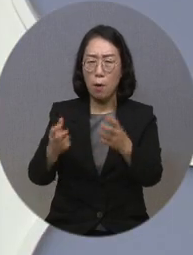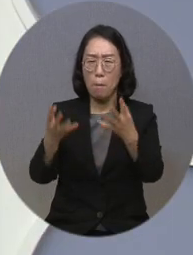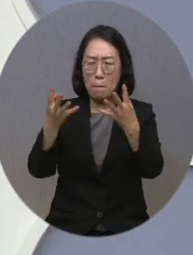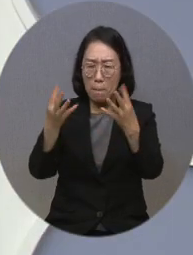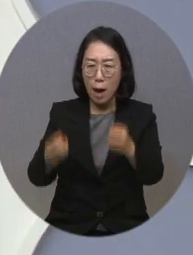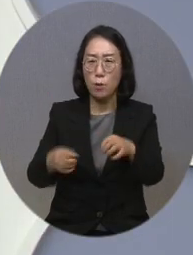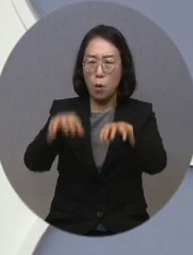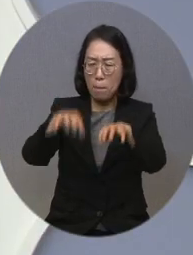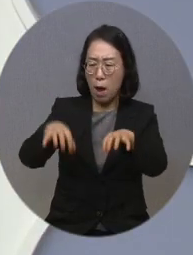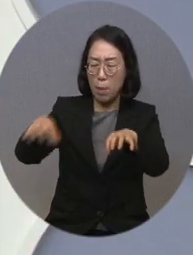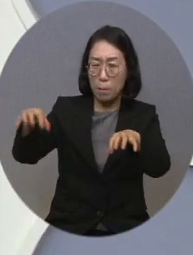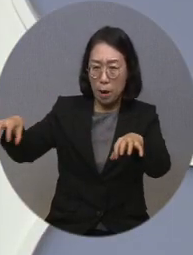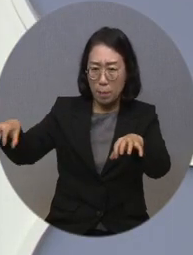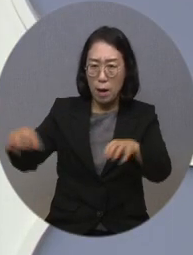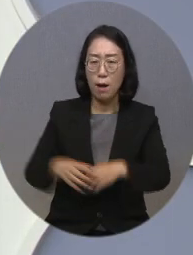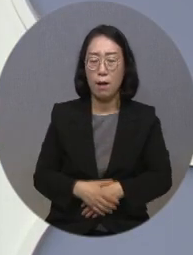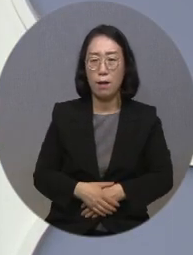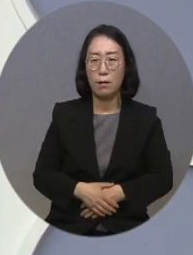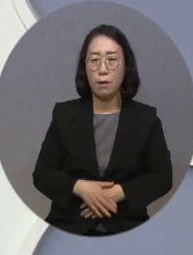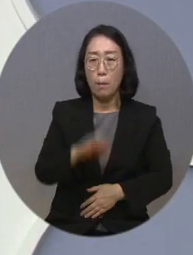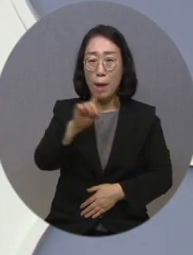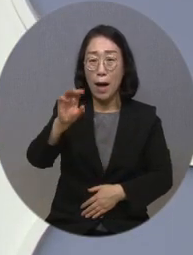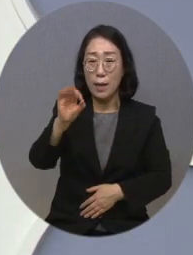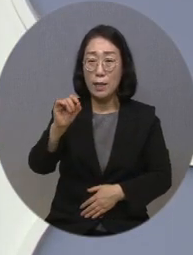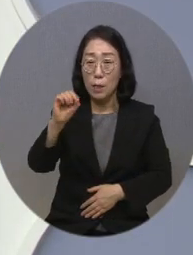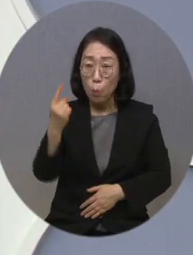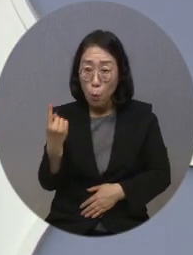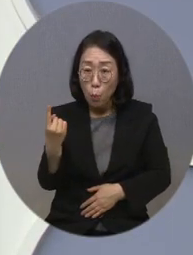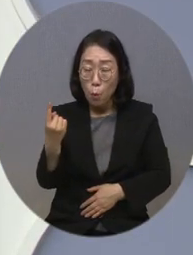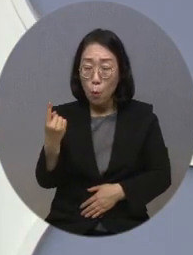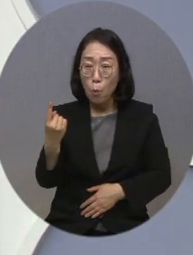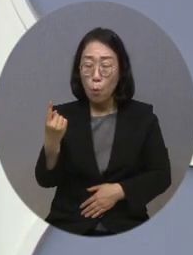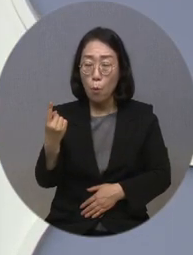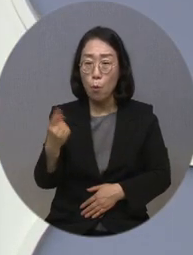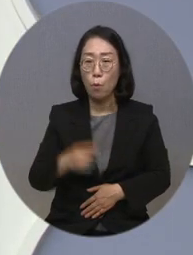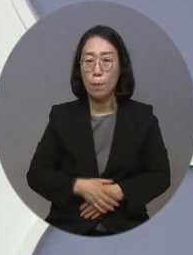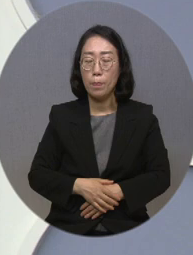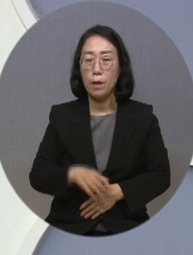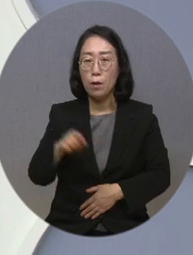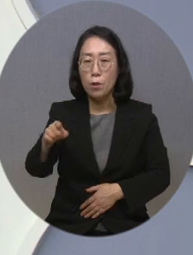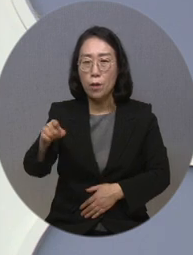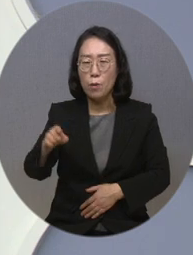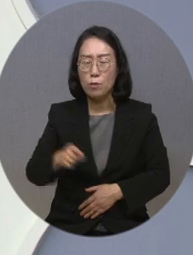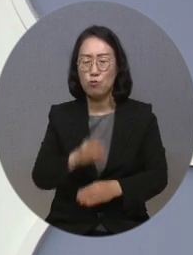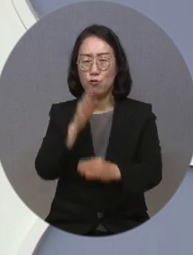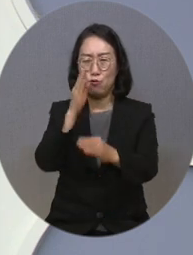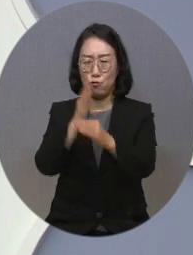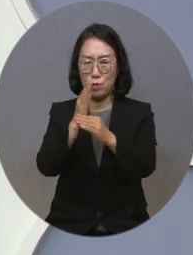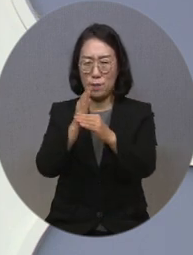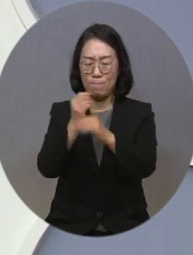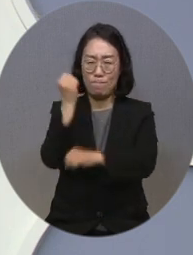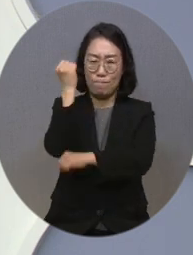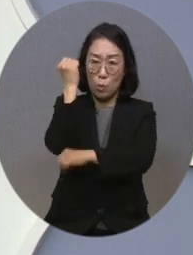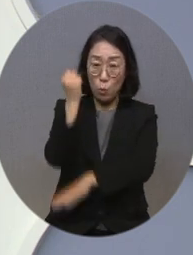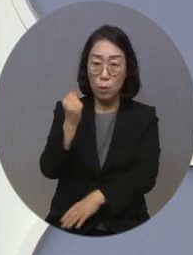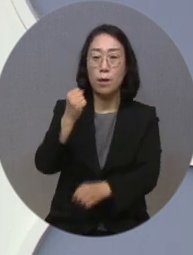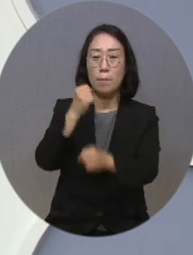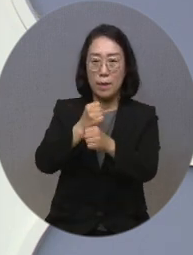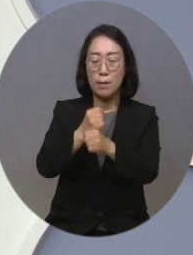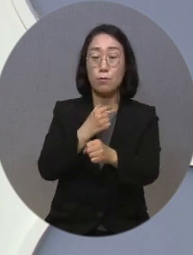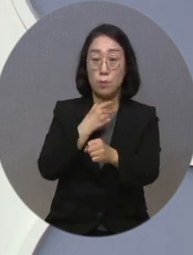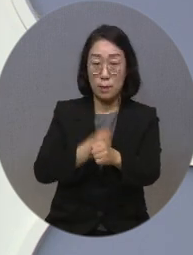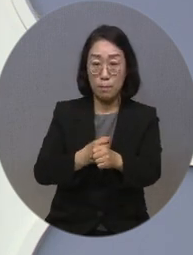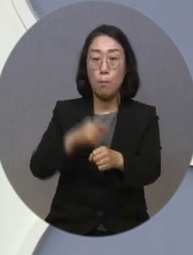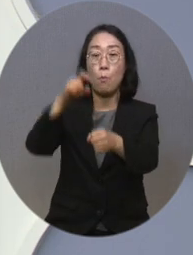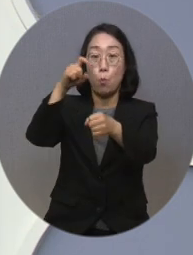있더라고. 오송을 제가 그래서 저 바이오 쪽을 제가 강조를 했는데 제가 오송을 바이오 메카로 만들겠다는 것이 제 캐치프레이즈였습니다.